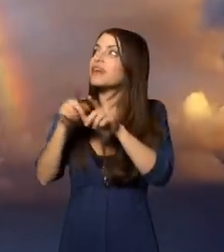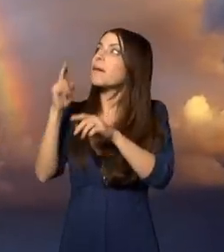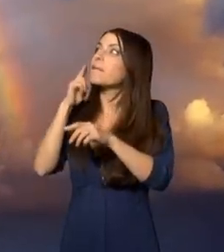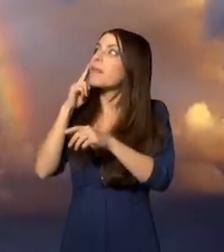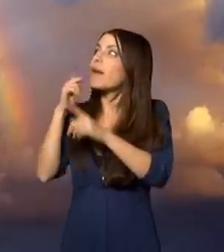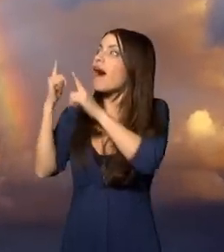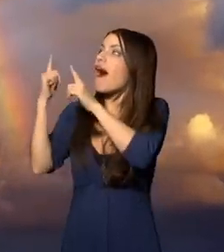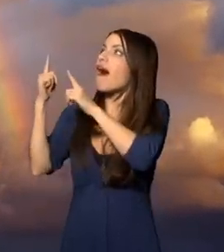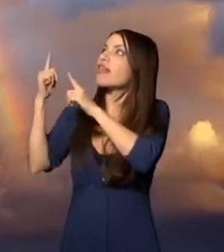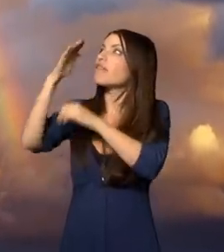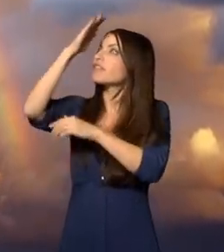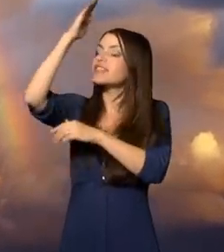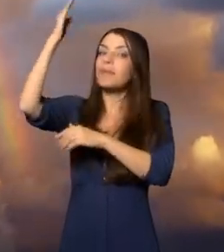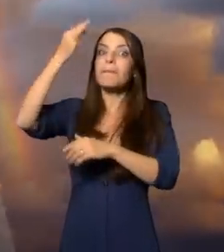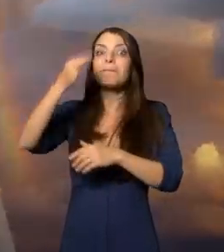hu fis-smewiet.